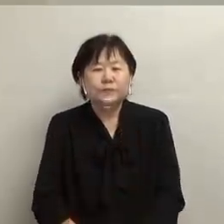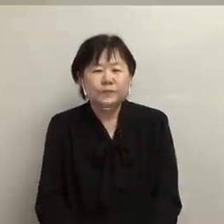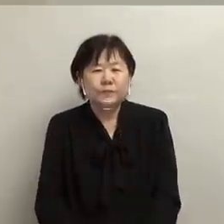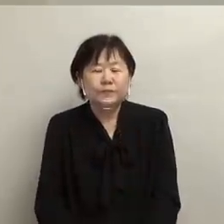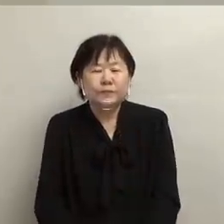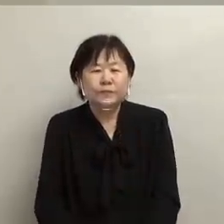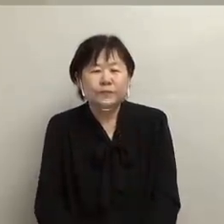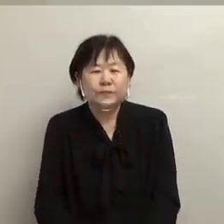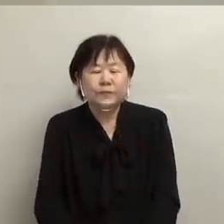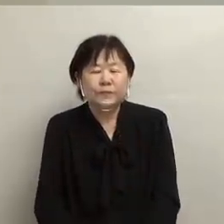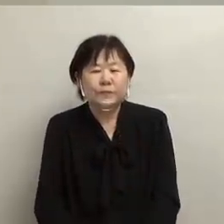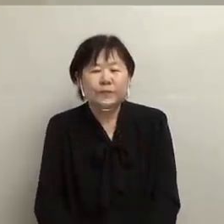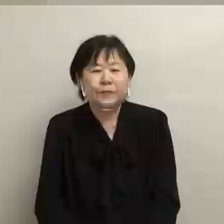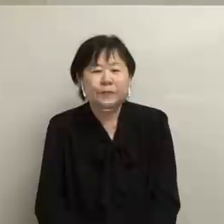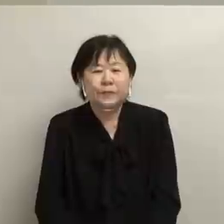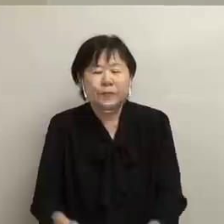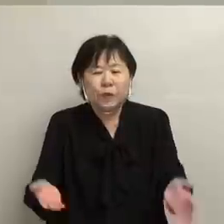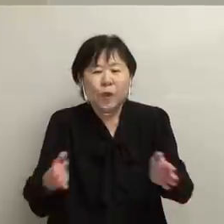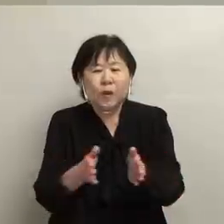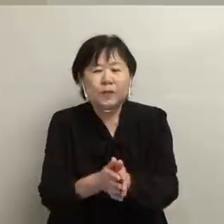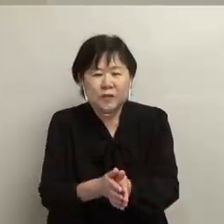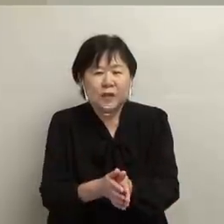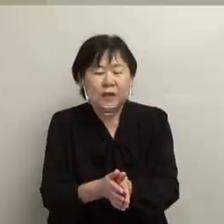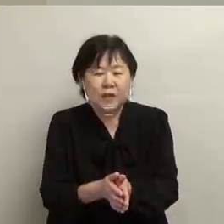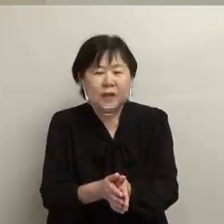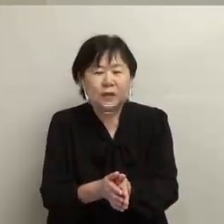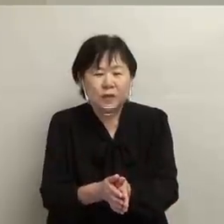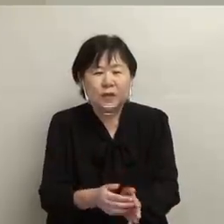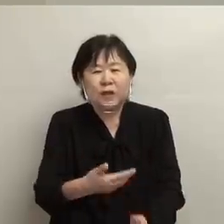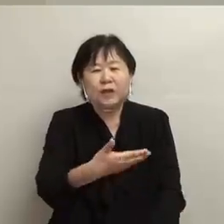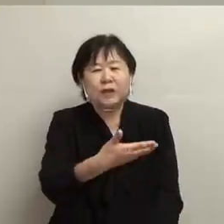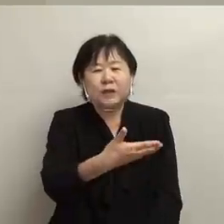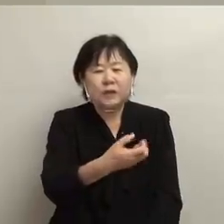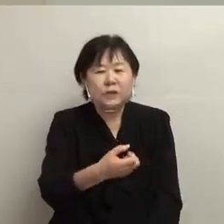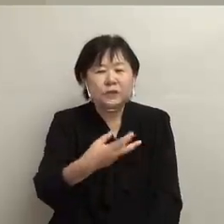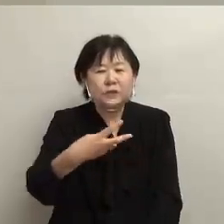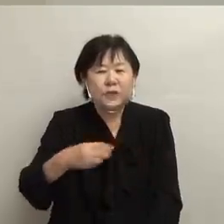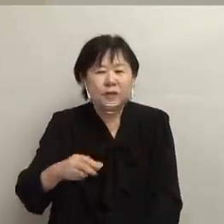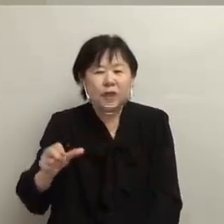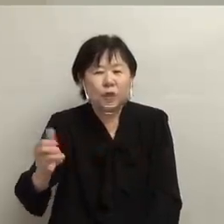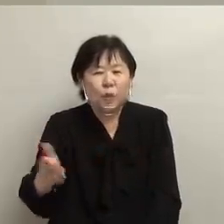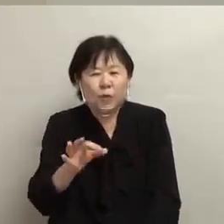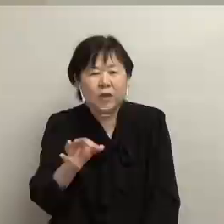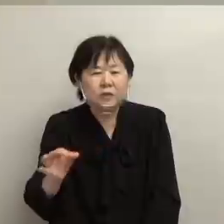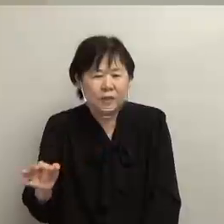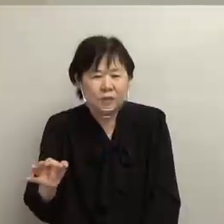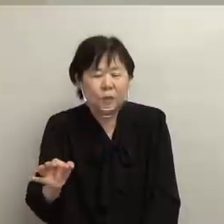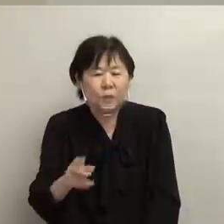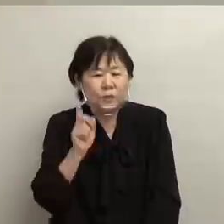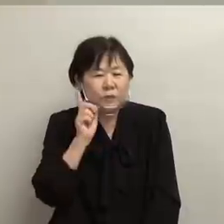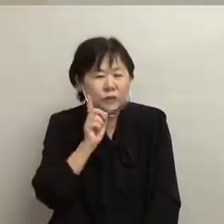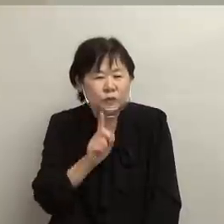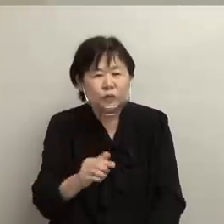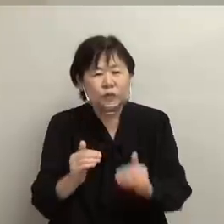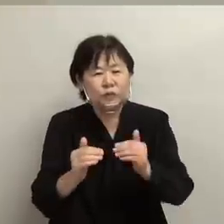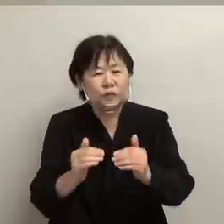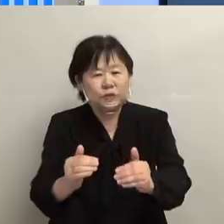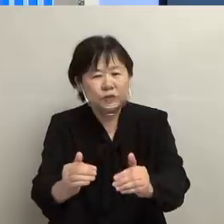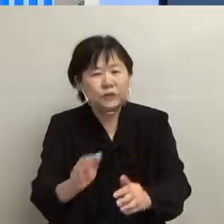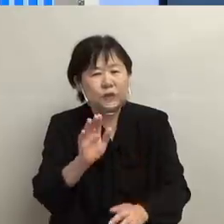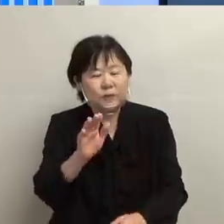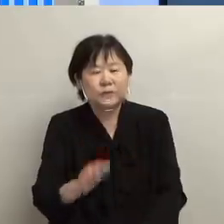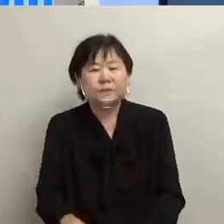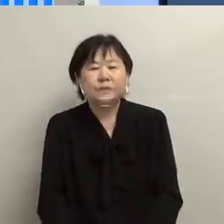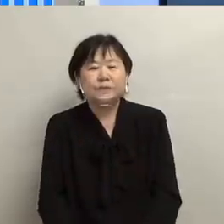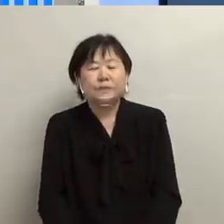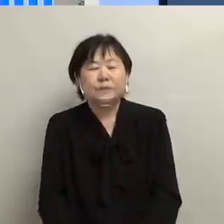地点ですエロセンターを合わせた稼働率は93.5%ということで順調に稼働しているものとプライと言います